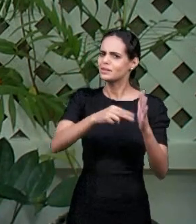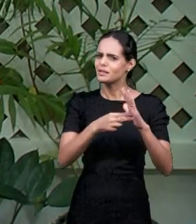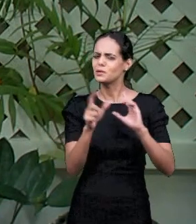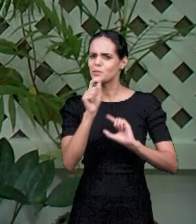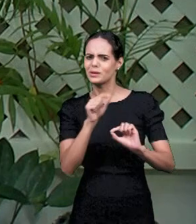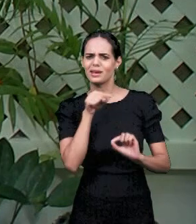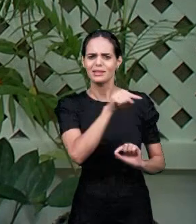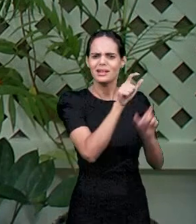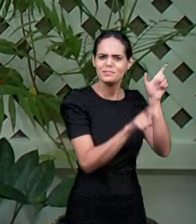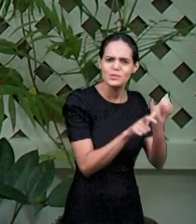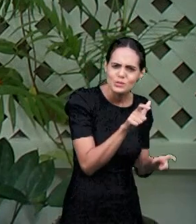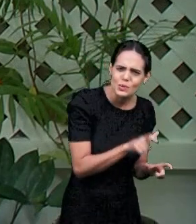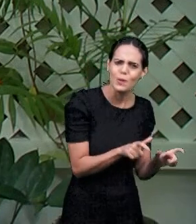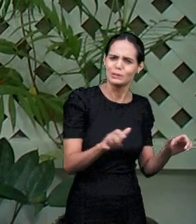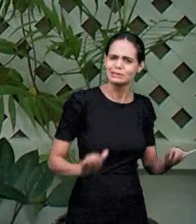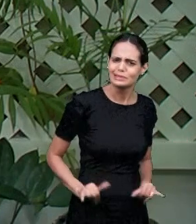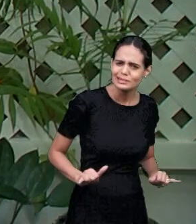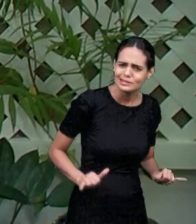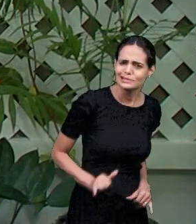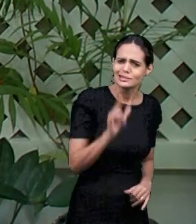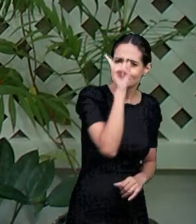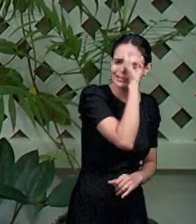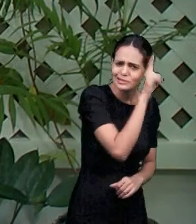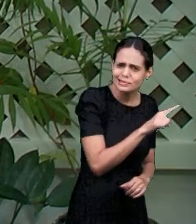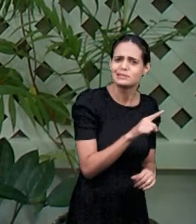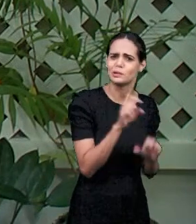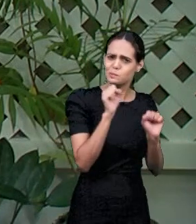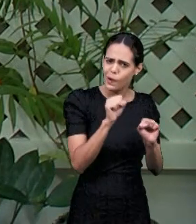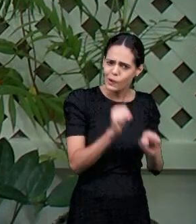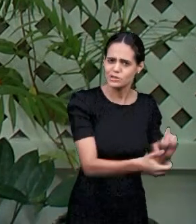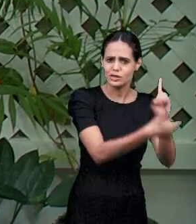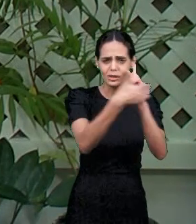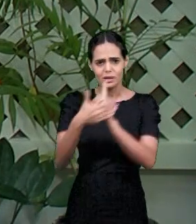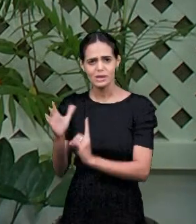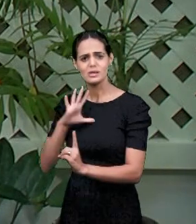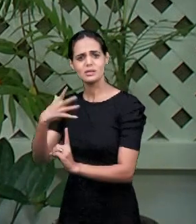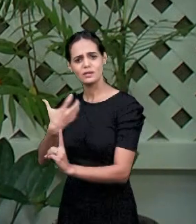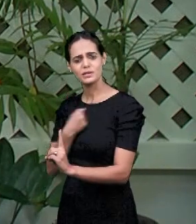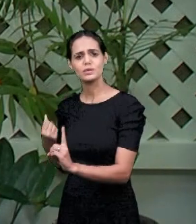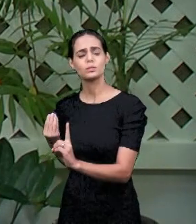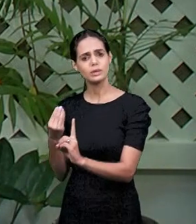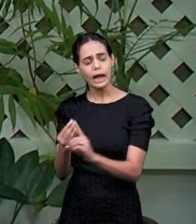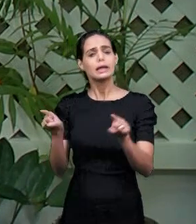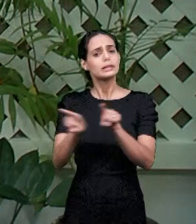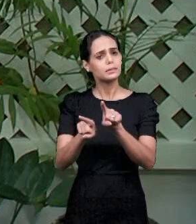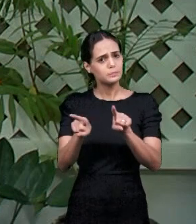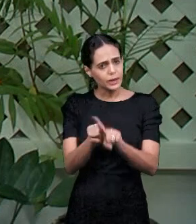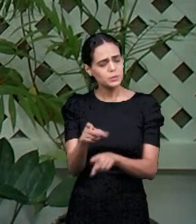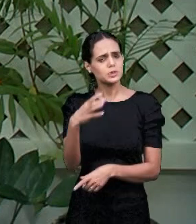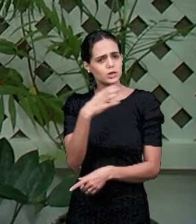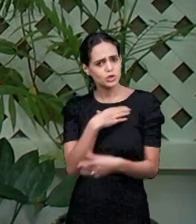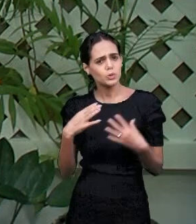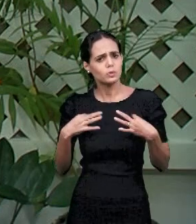sont données en ce moment, il peut ressusciter. Physiquement, c'est possible, nous savons cela.